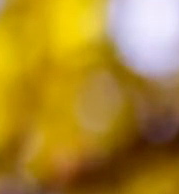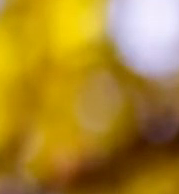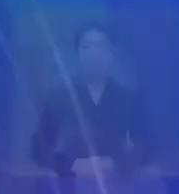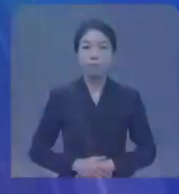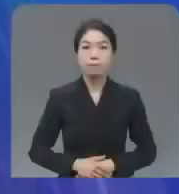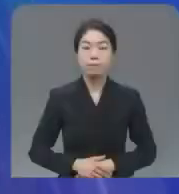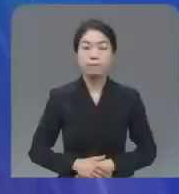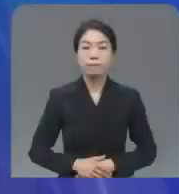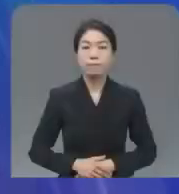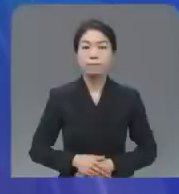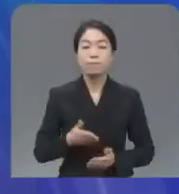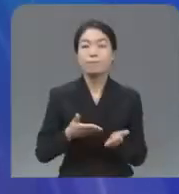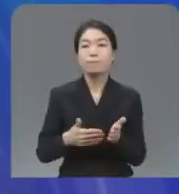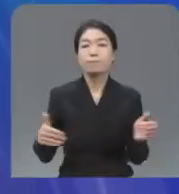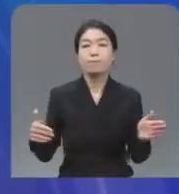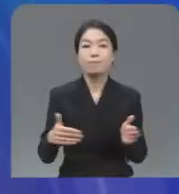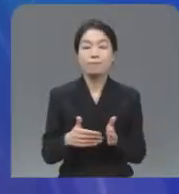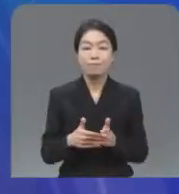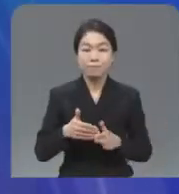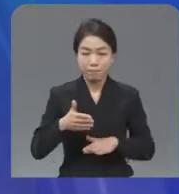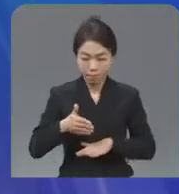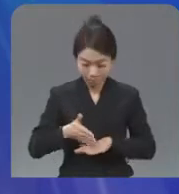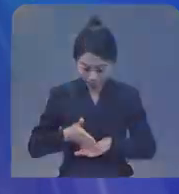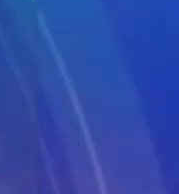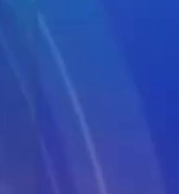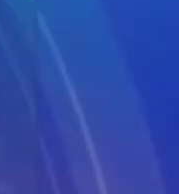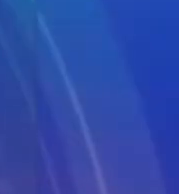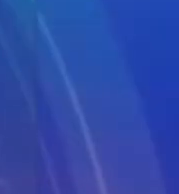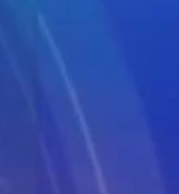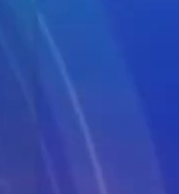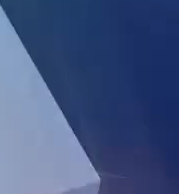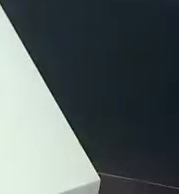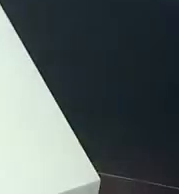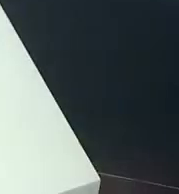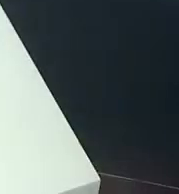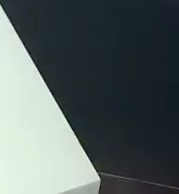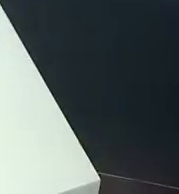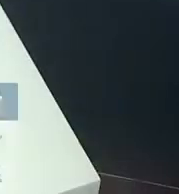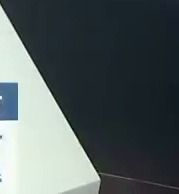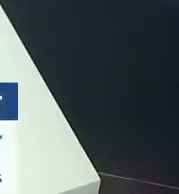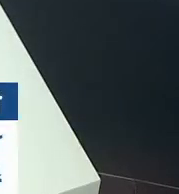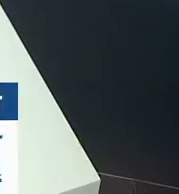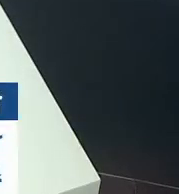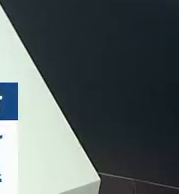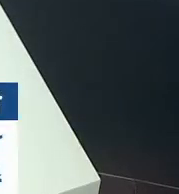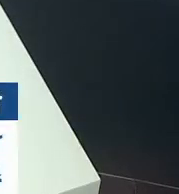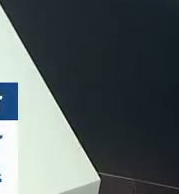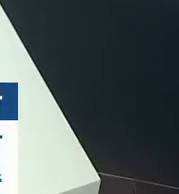뉴스를 마칩니다. 여러분 고맙습니다.